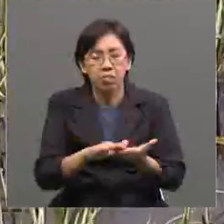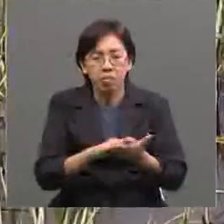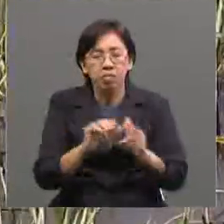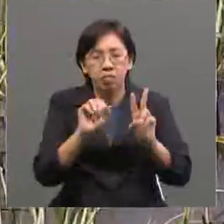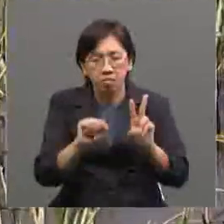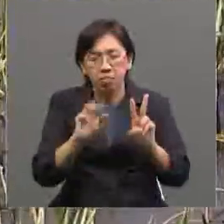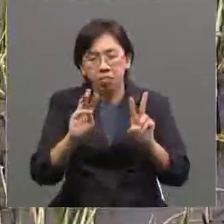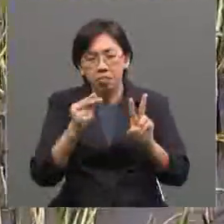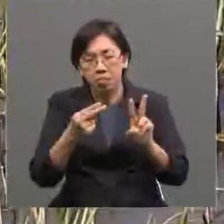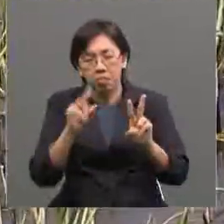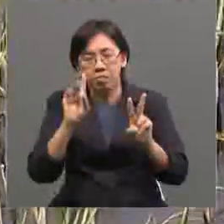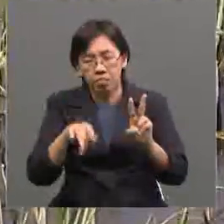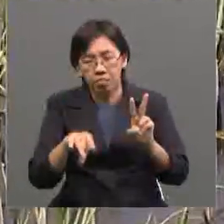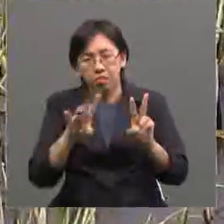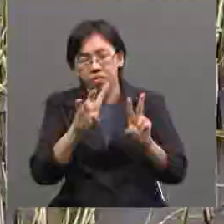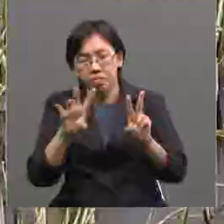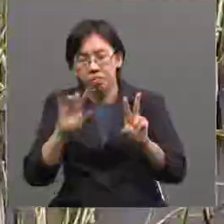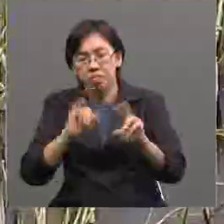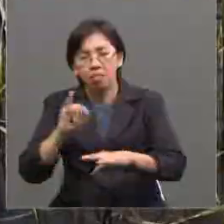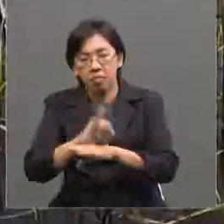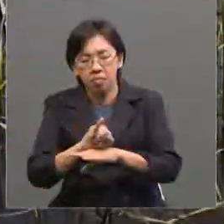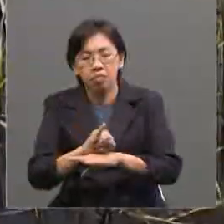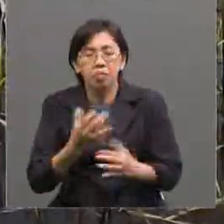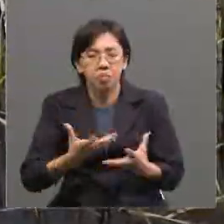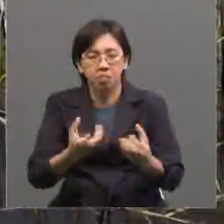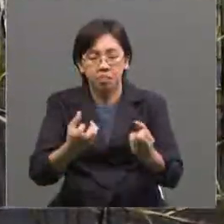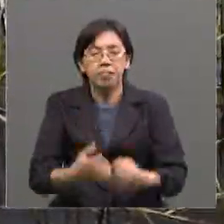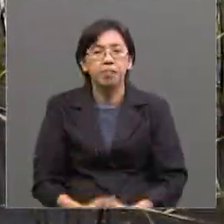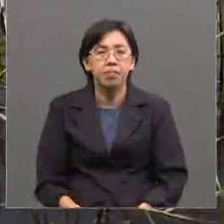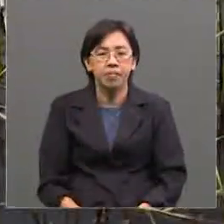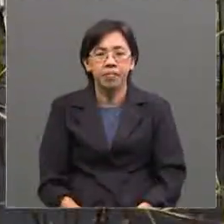อภัยครับ2687ไร่เลยครับ